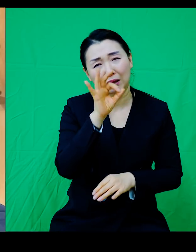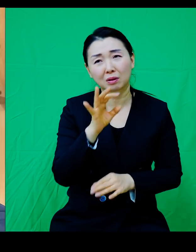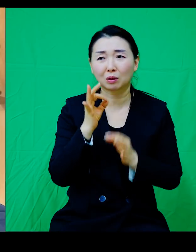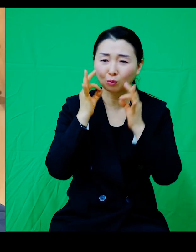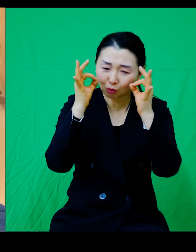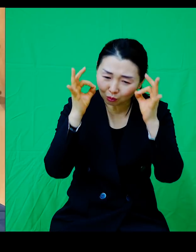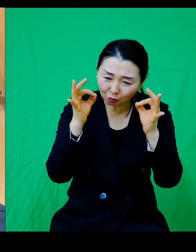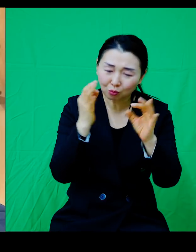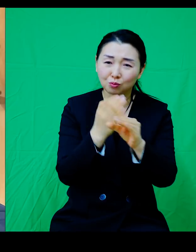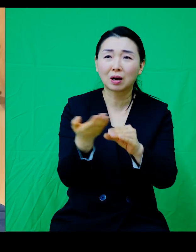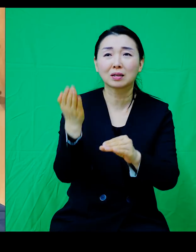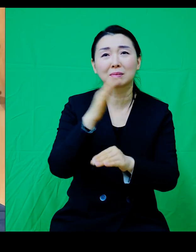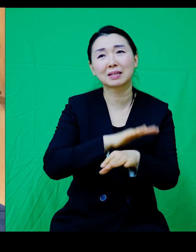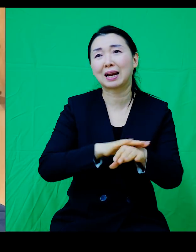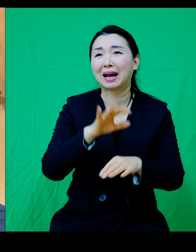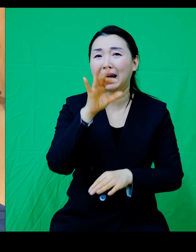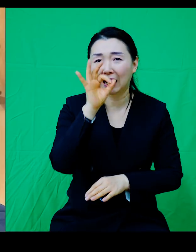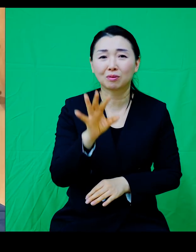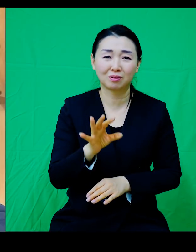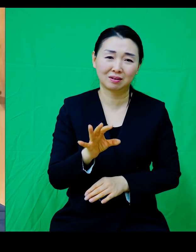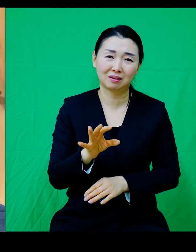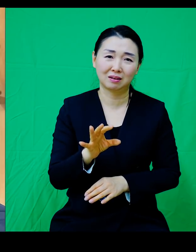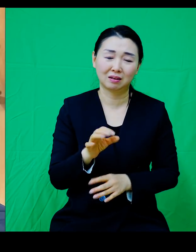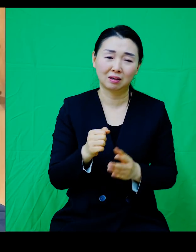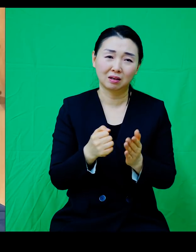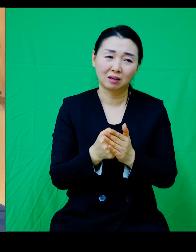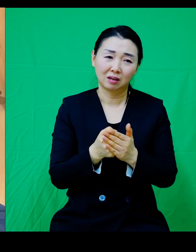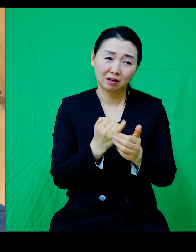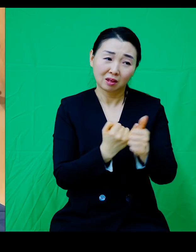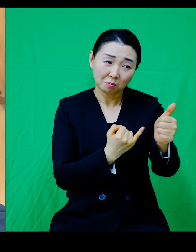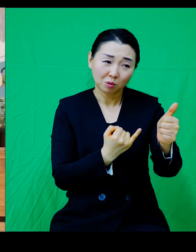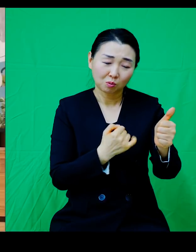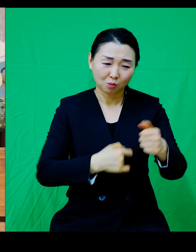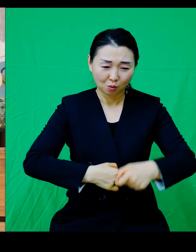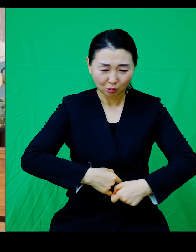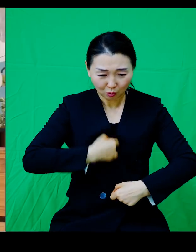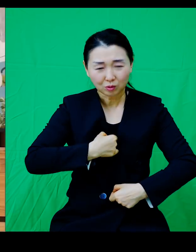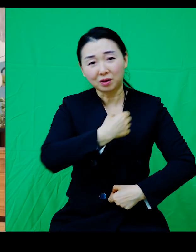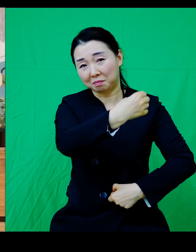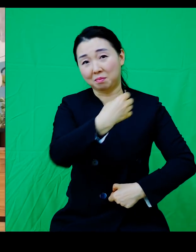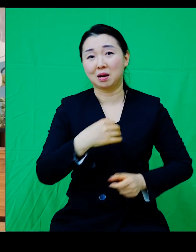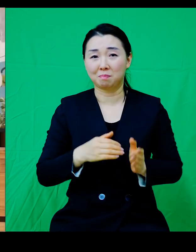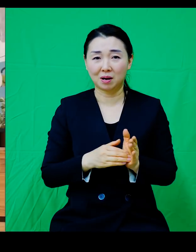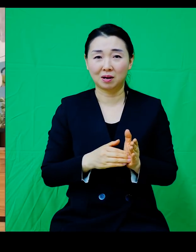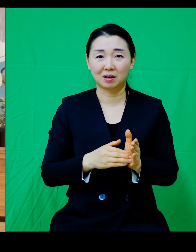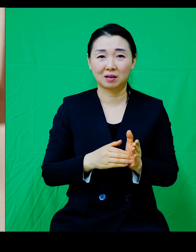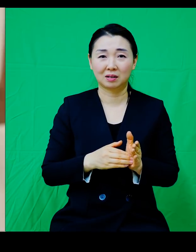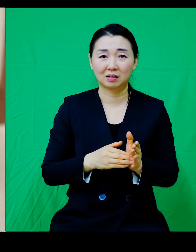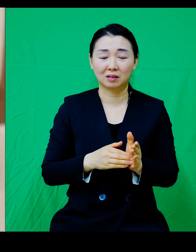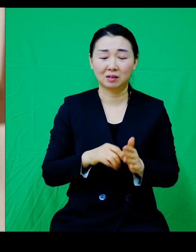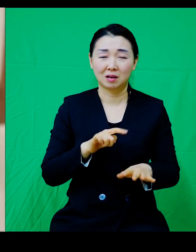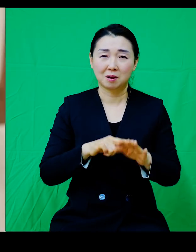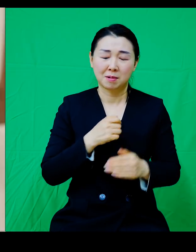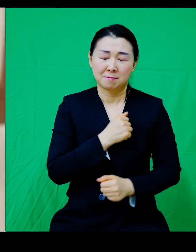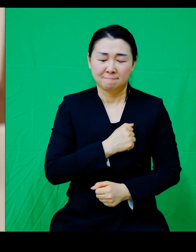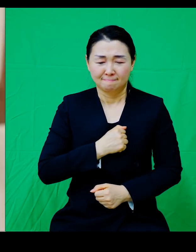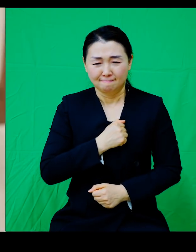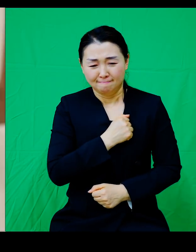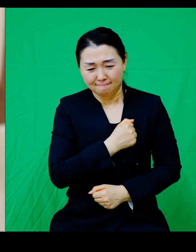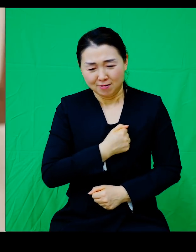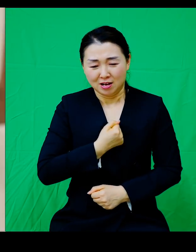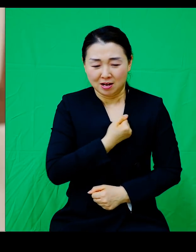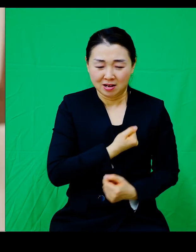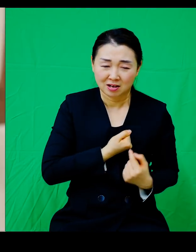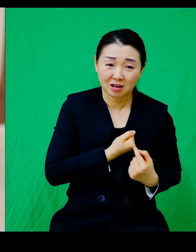돼. 나도 노력하지만 잘 안 돼. 이런 남편도 자기의 속마음을 서로 나누게 되면서 그 정말 응어리 졌던 그